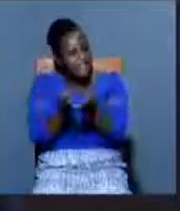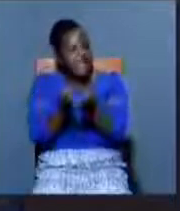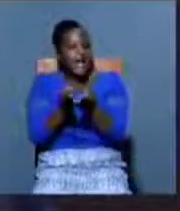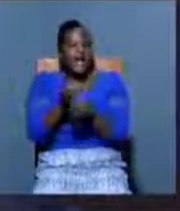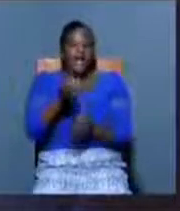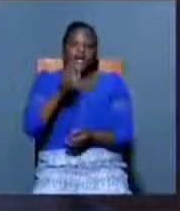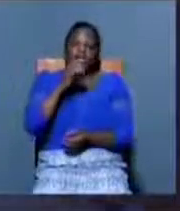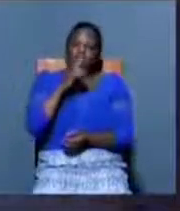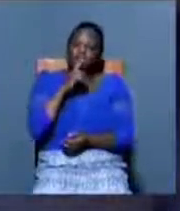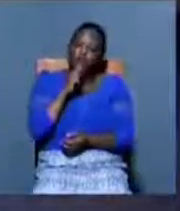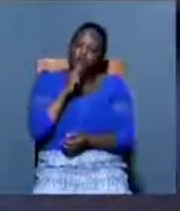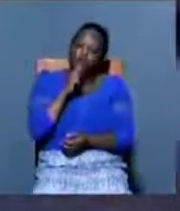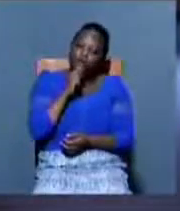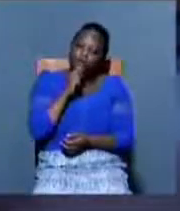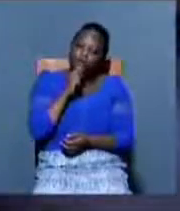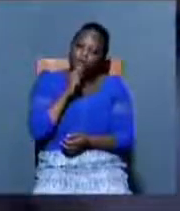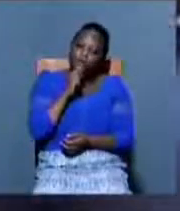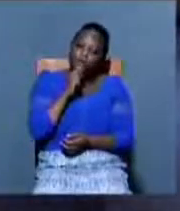mwanaume.